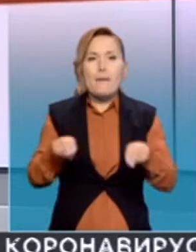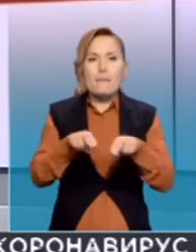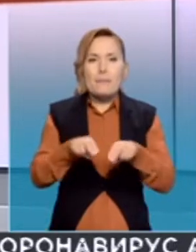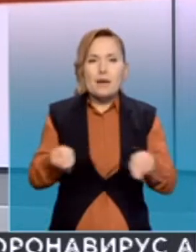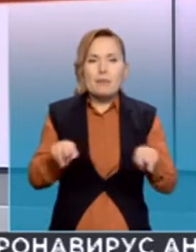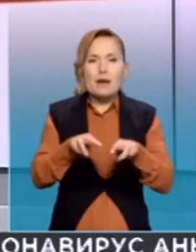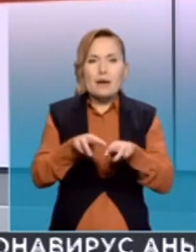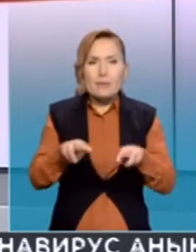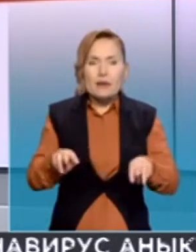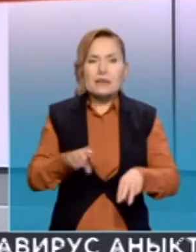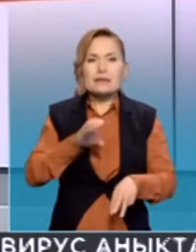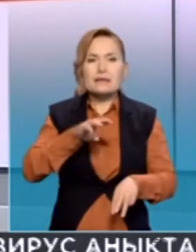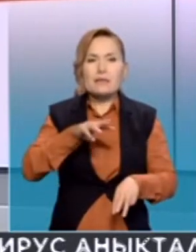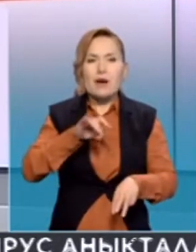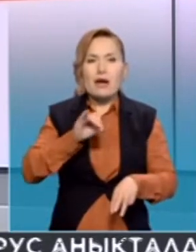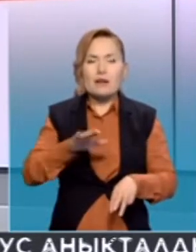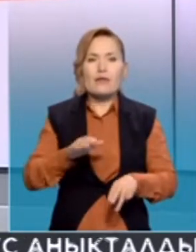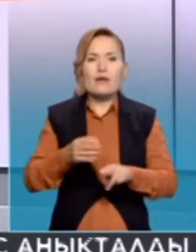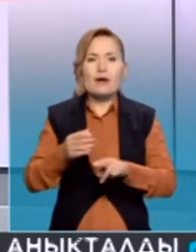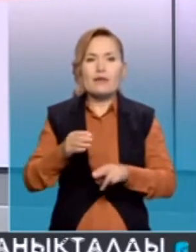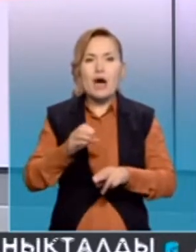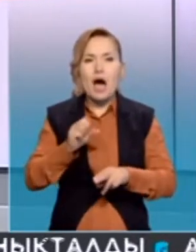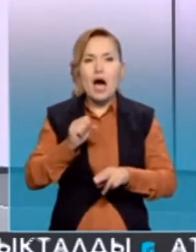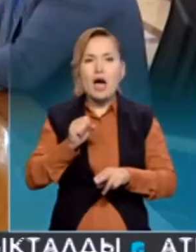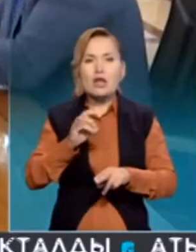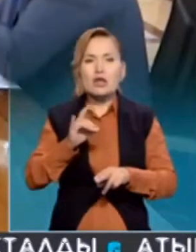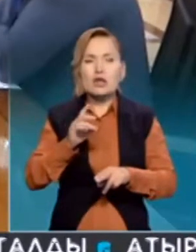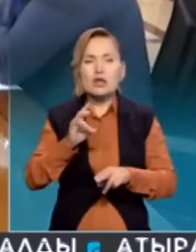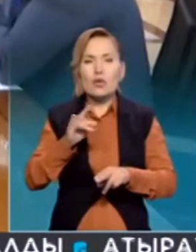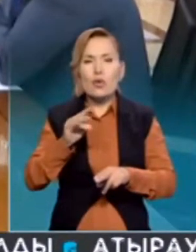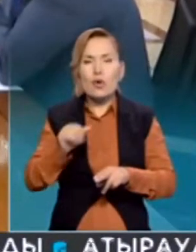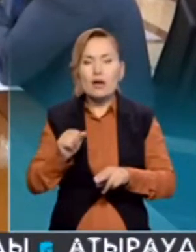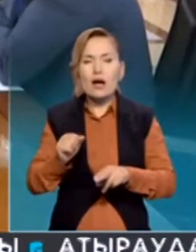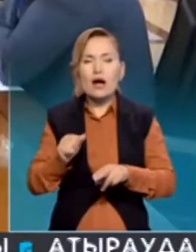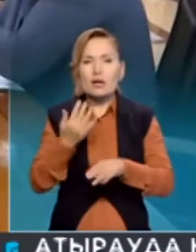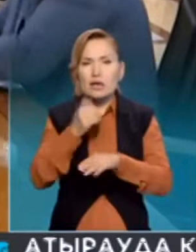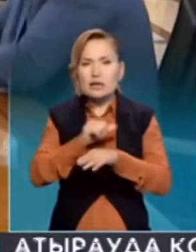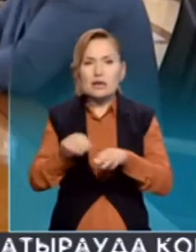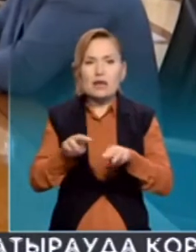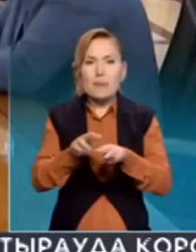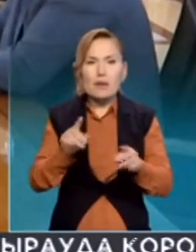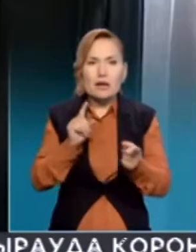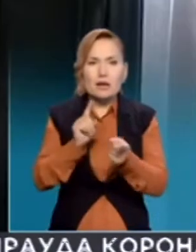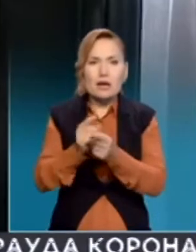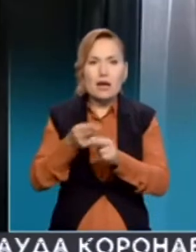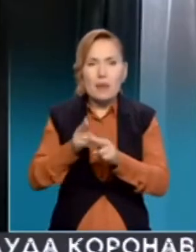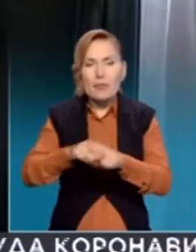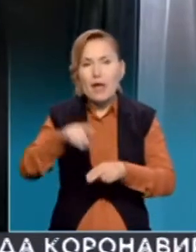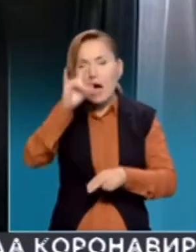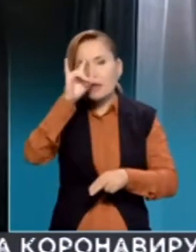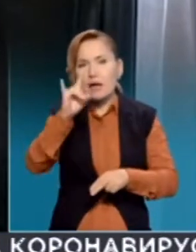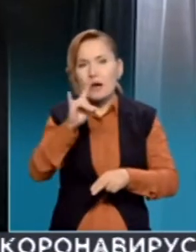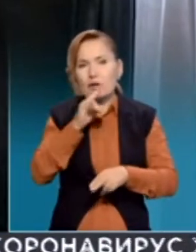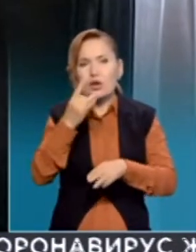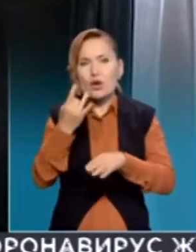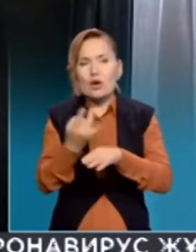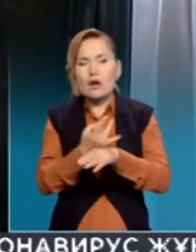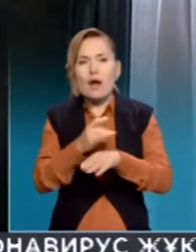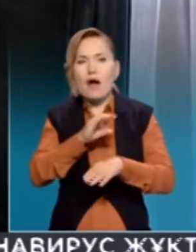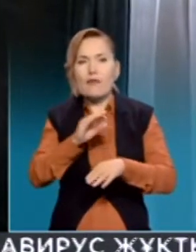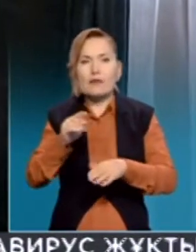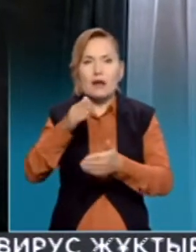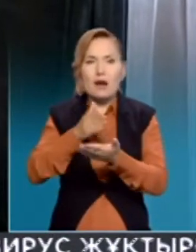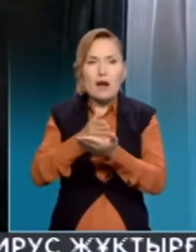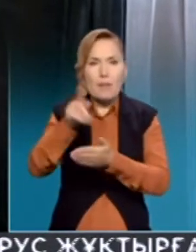Алайық, премьер-министр Алихан Смаилов Андорра мемлекетінің сыртқы істер министрі Мария Убахпен кездесті. Бұл Мария Убахтың Қазақстанға тұңғыш ресми